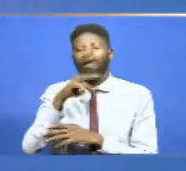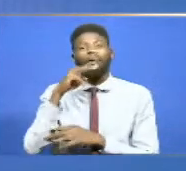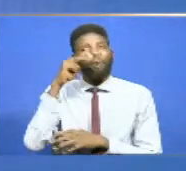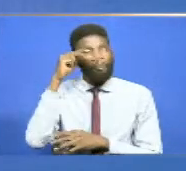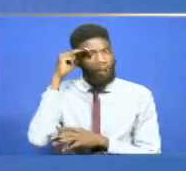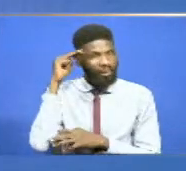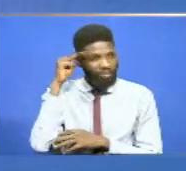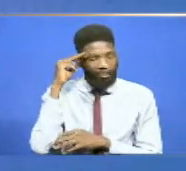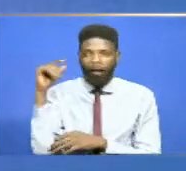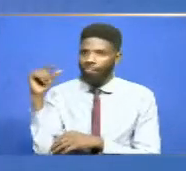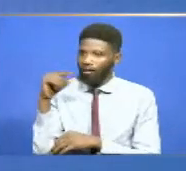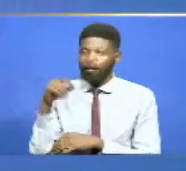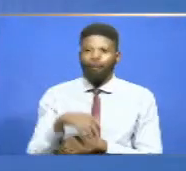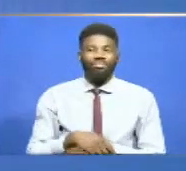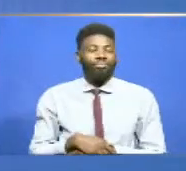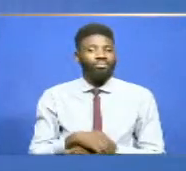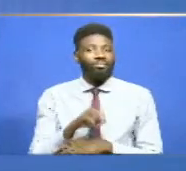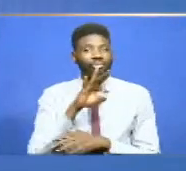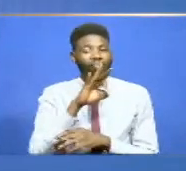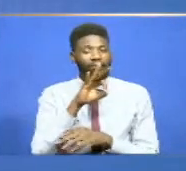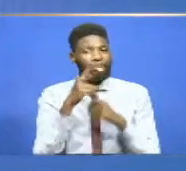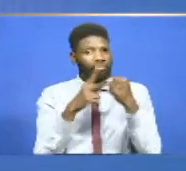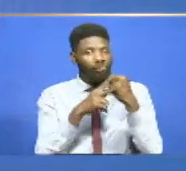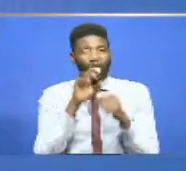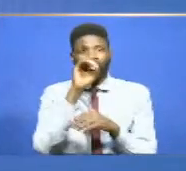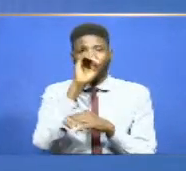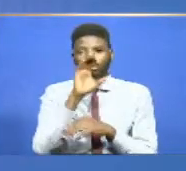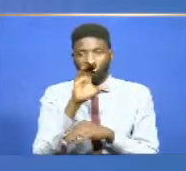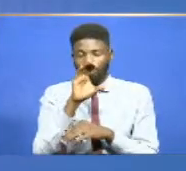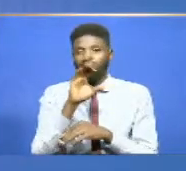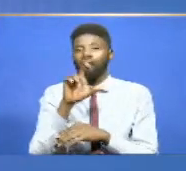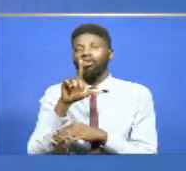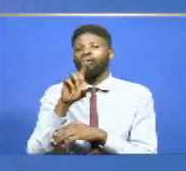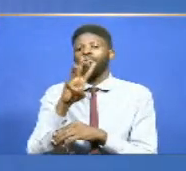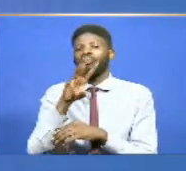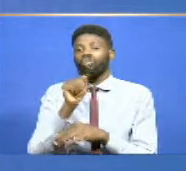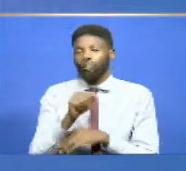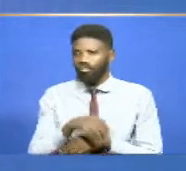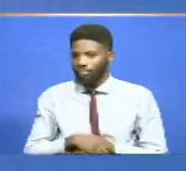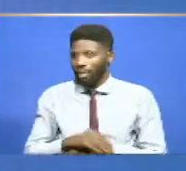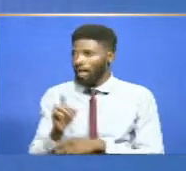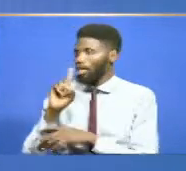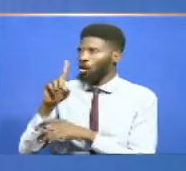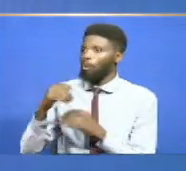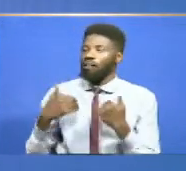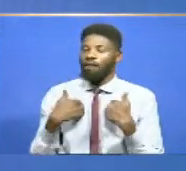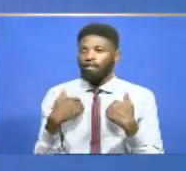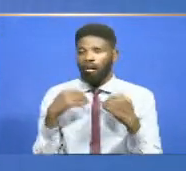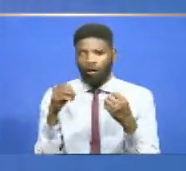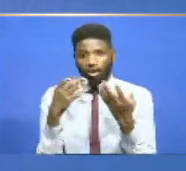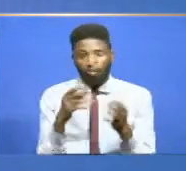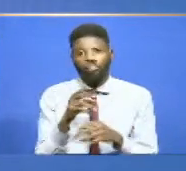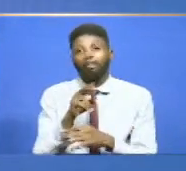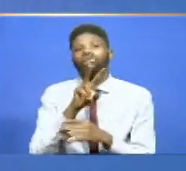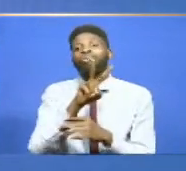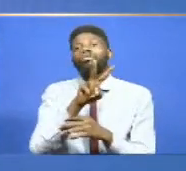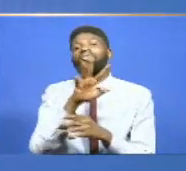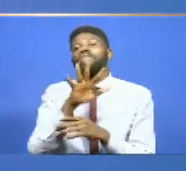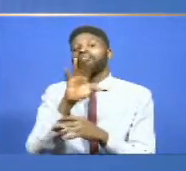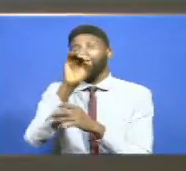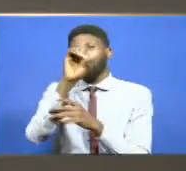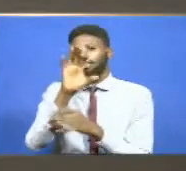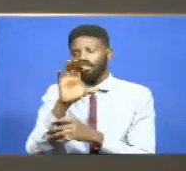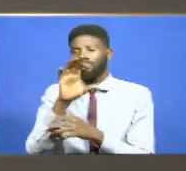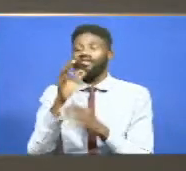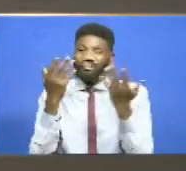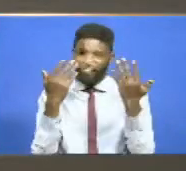Garissa, 37 katika maeneo ya Lodwa. Hapa Nairobi vitafikia nyuzi 25. Basi kwa hanta